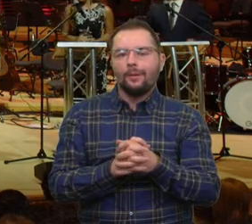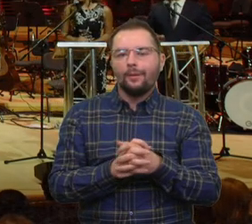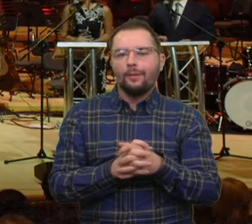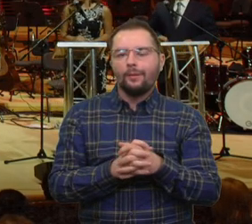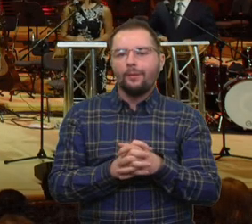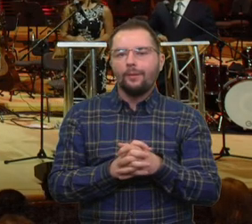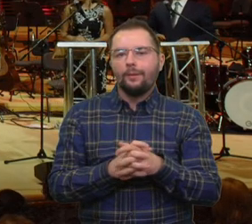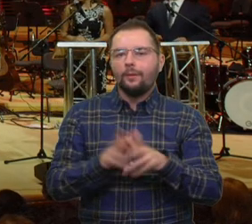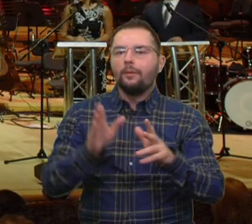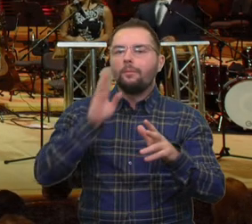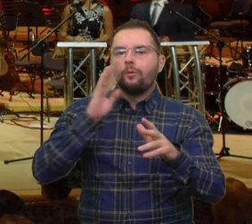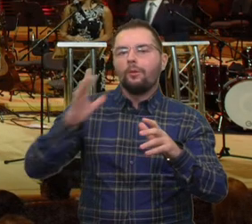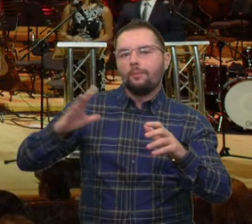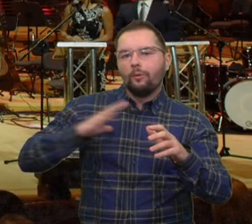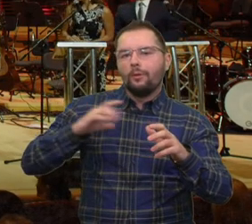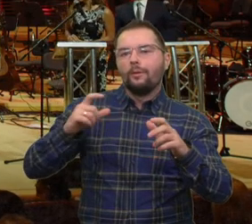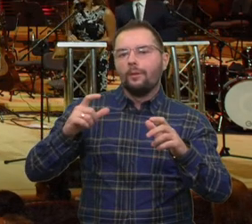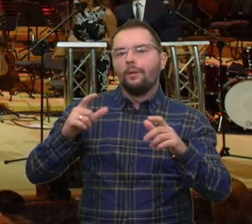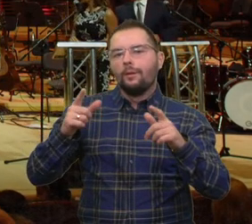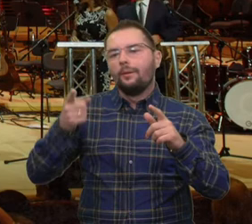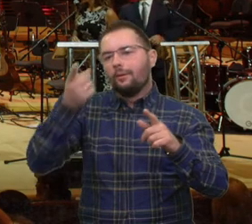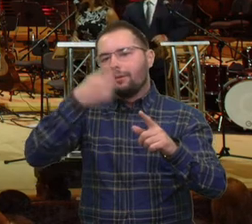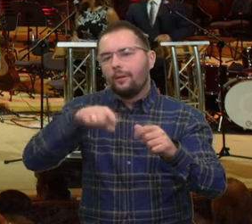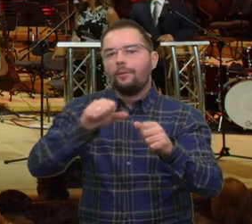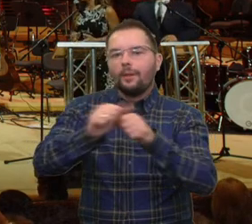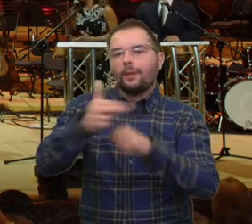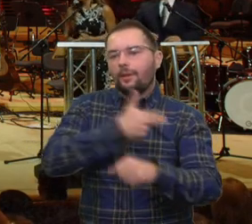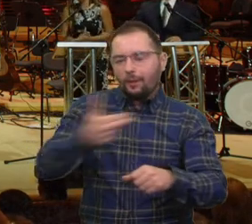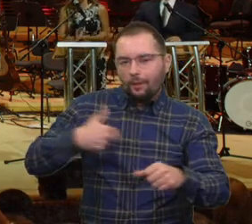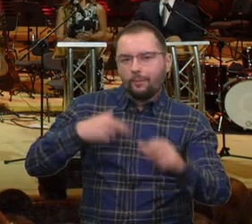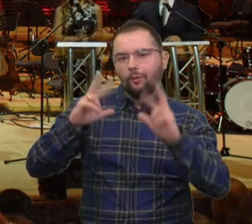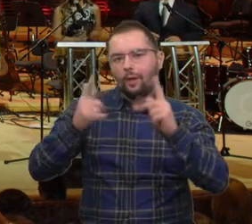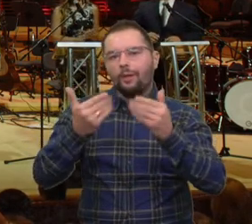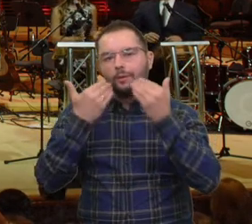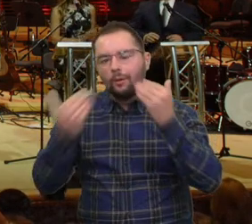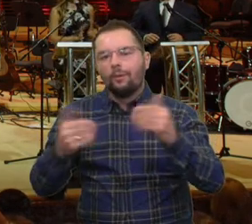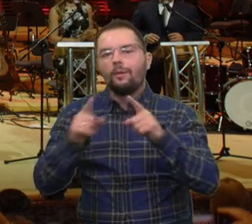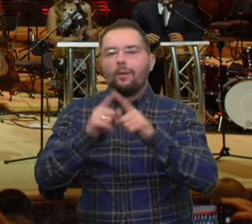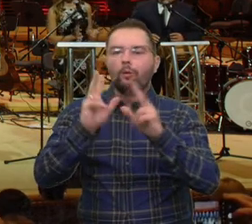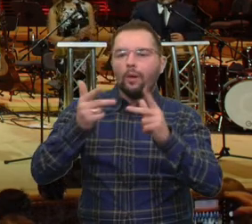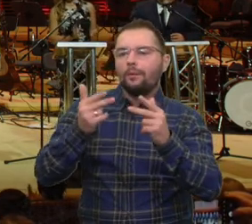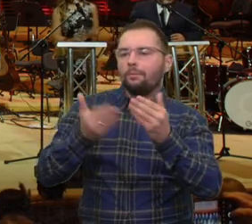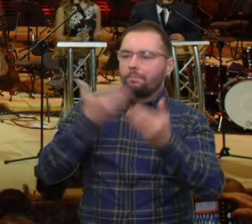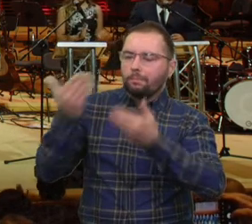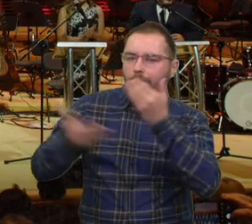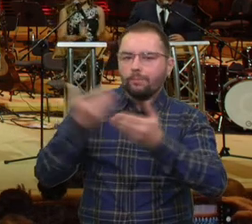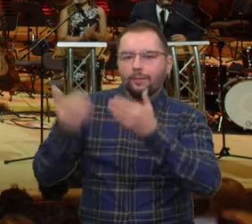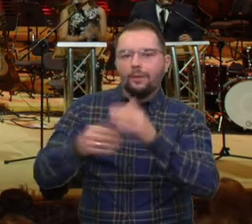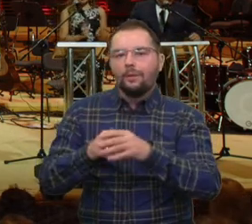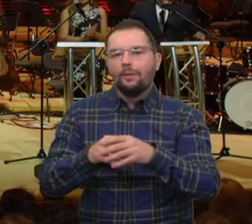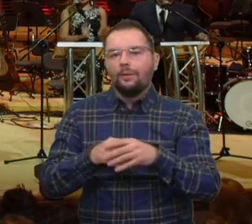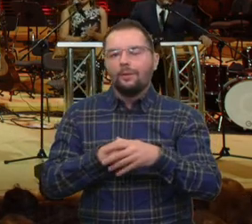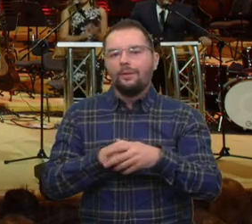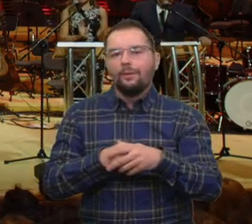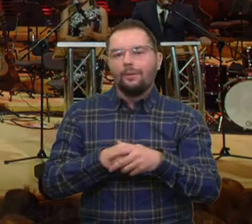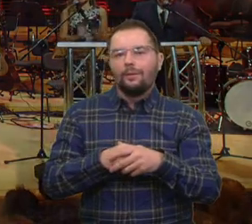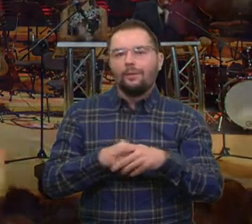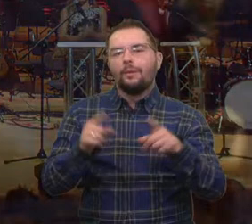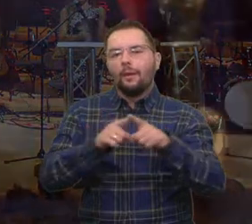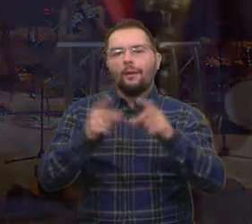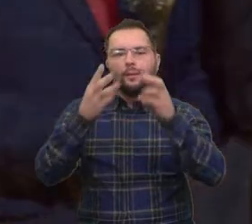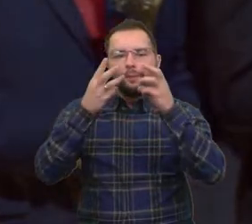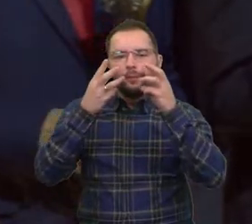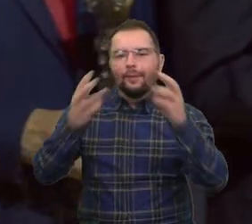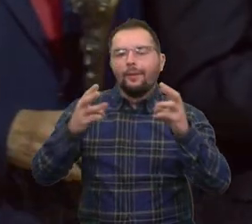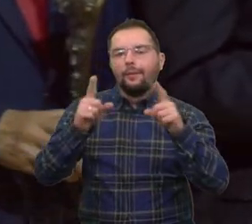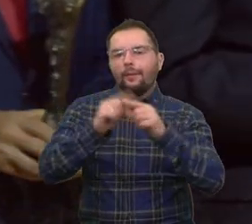się właśnie wydarzy. Bardzo nam miło, że Państwo jesteście tutaj z nami. Raz jeszcze wielkie gratulacje. Najznamienitsze osobistości